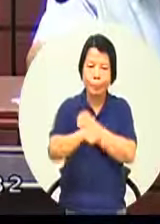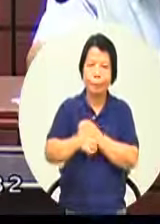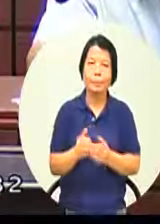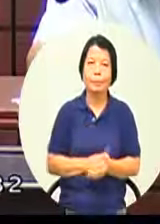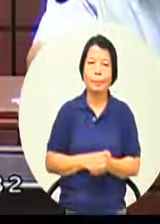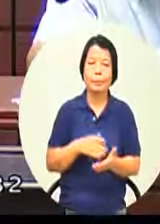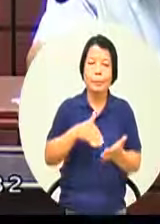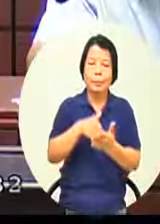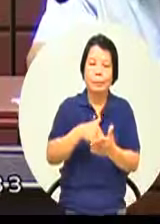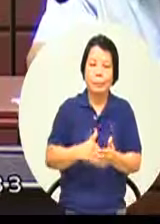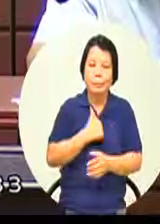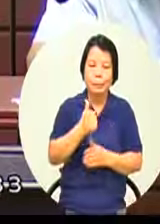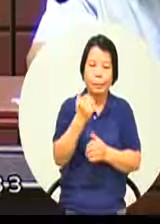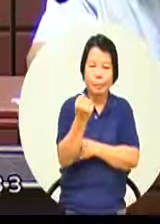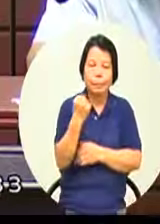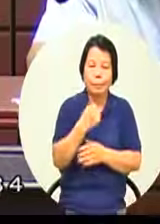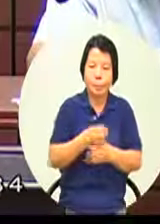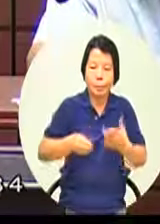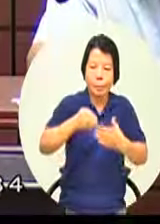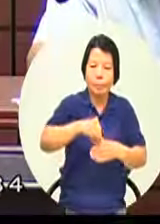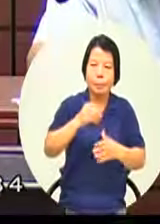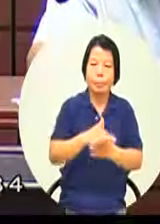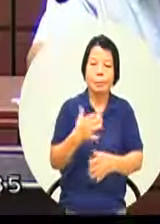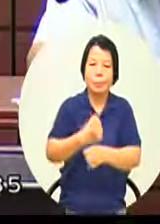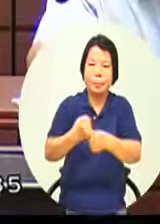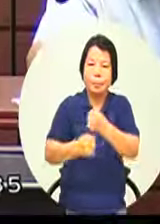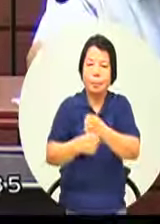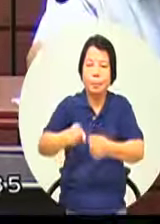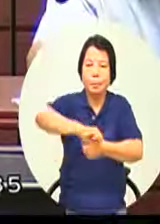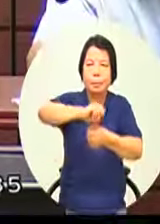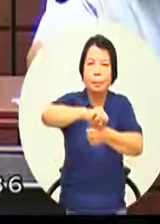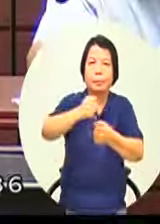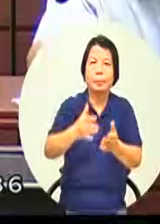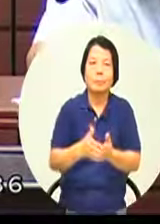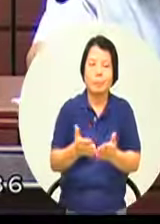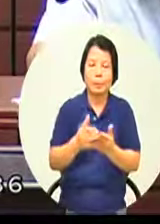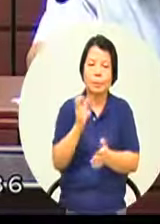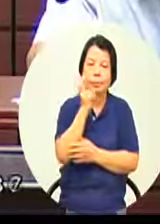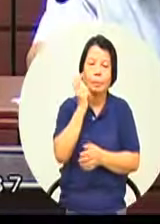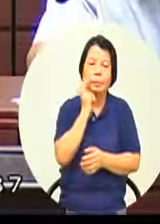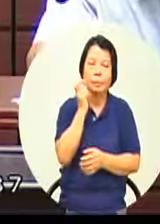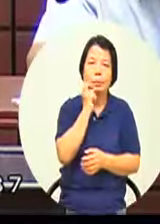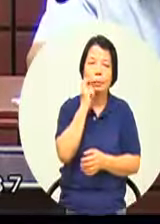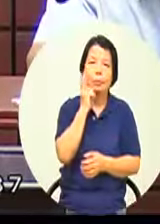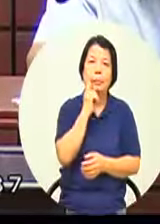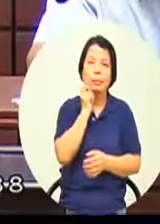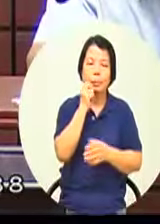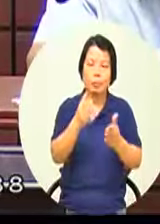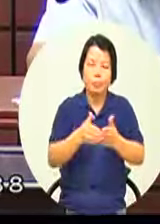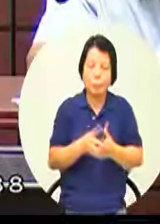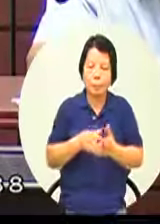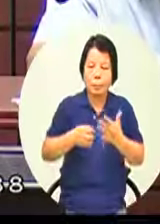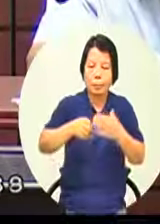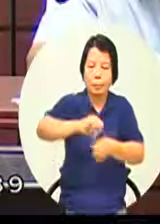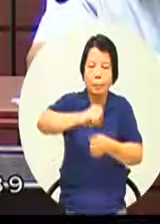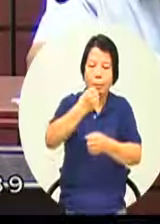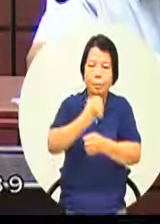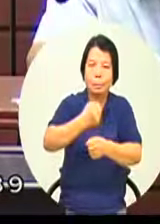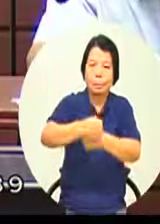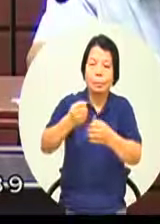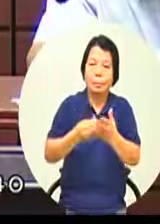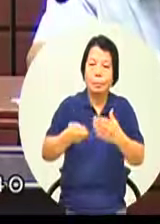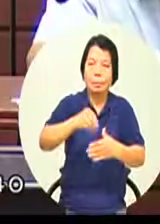力去提升，包括我们结构性的加强设施型的钢骨型的结构去提升，包括说